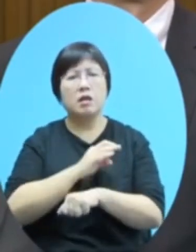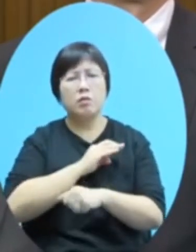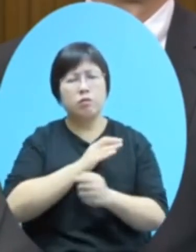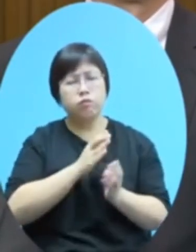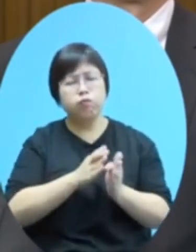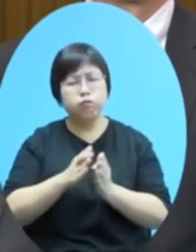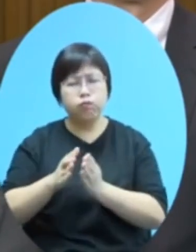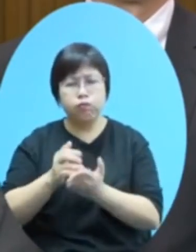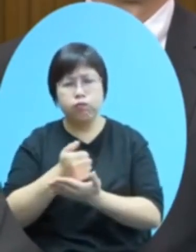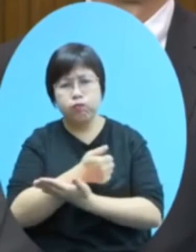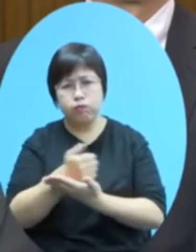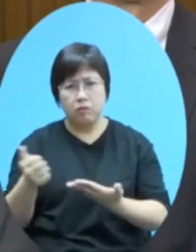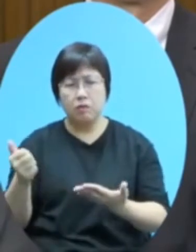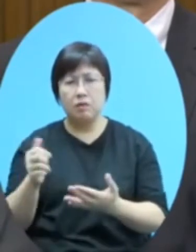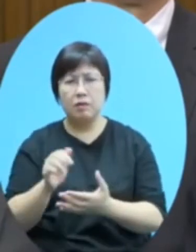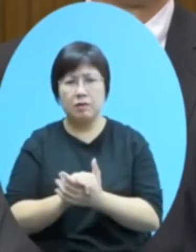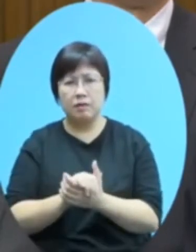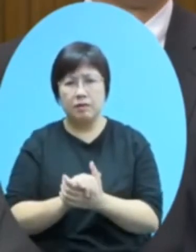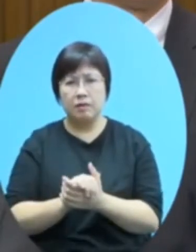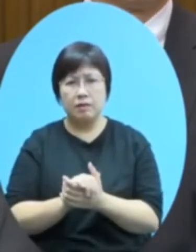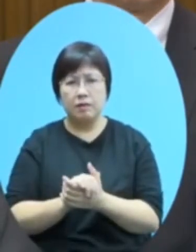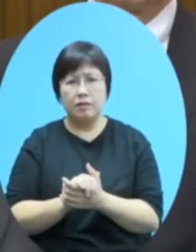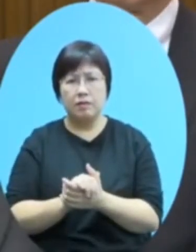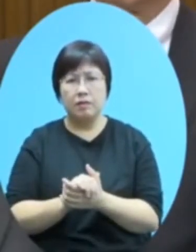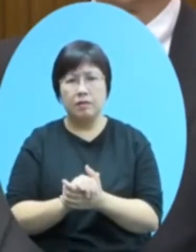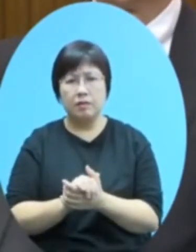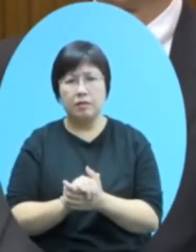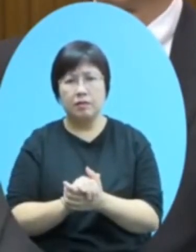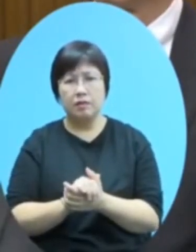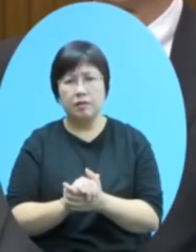序。多謝。